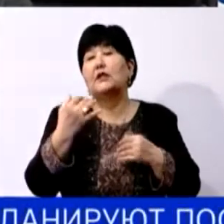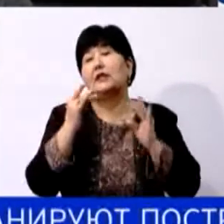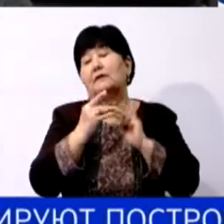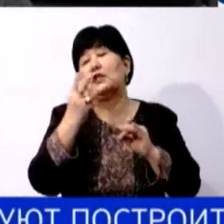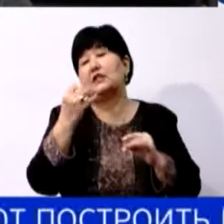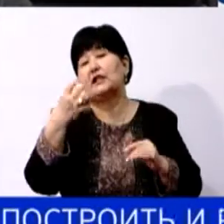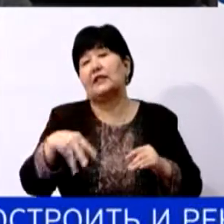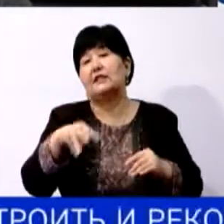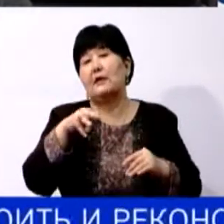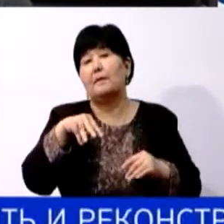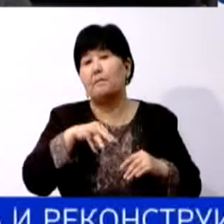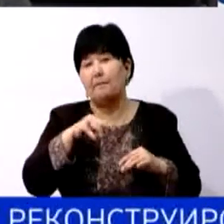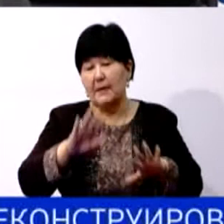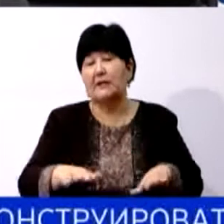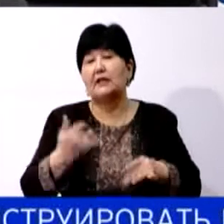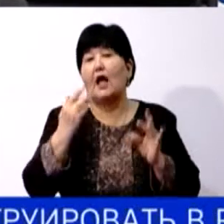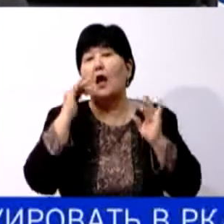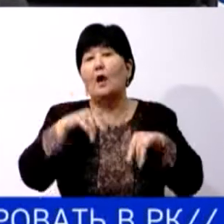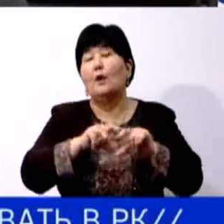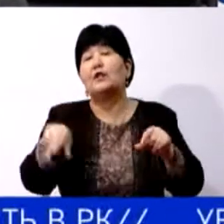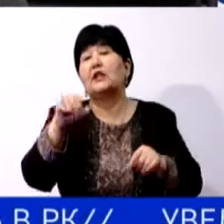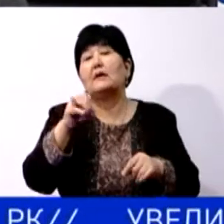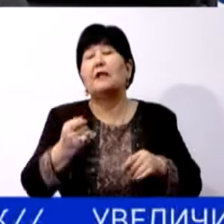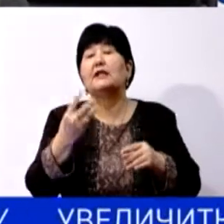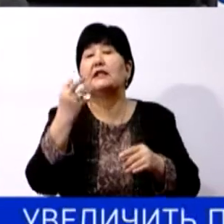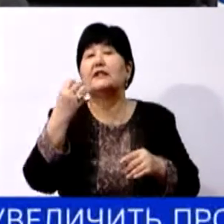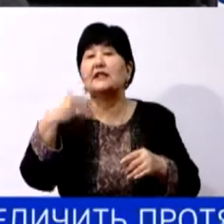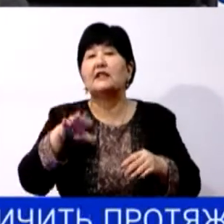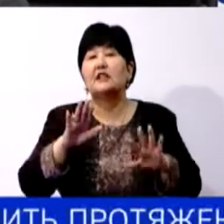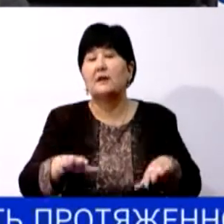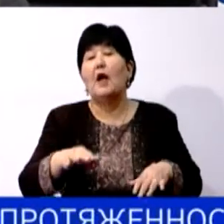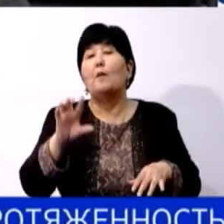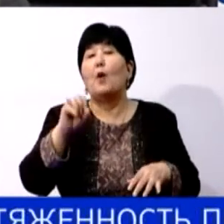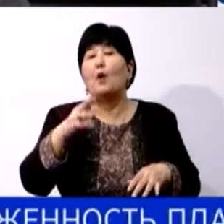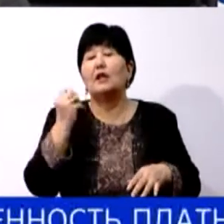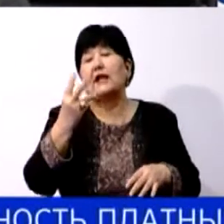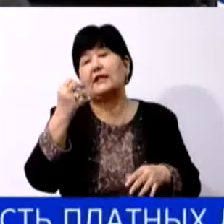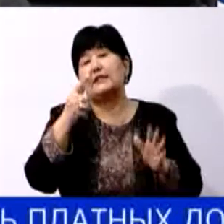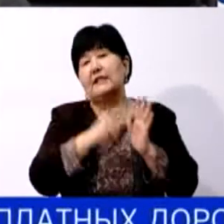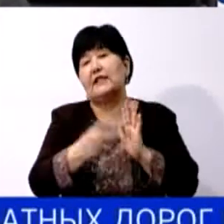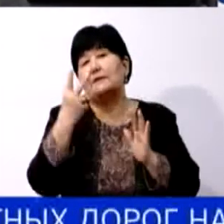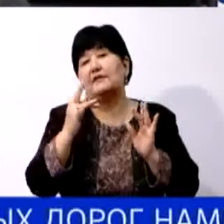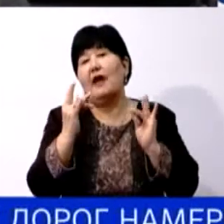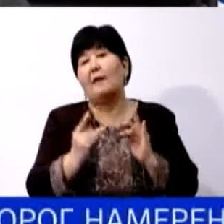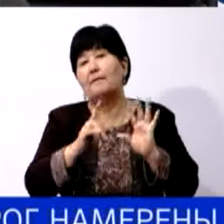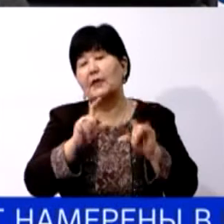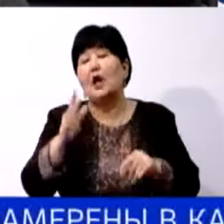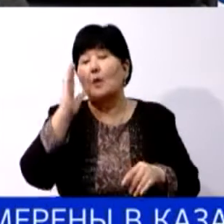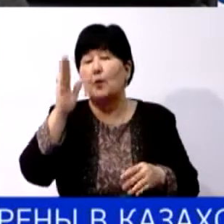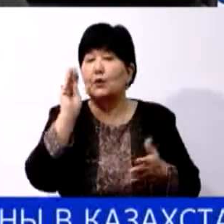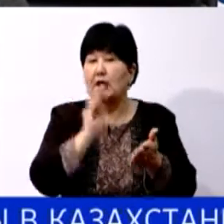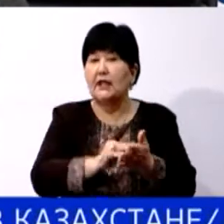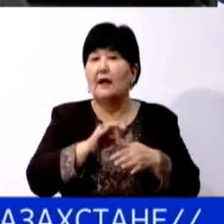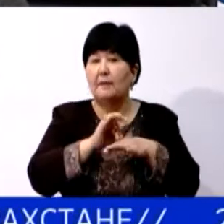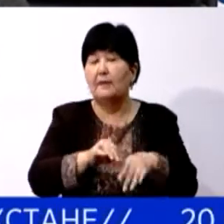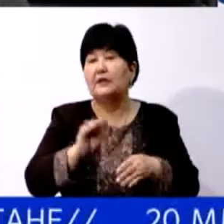414 мест для 2 колледжей, ТО «Димаш» на 330 мест, университет «Булашак» на 372 места. В будущем намечено